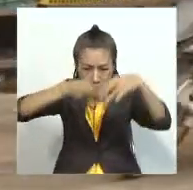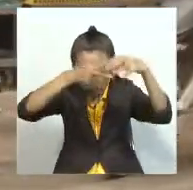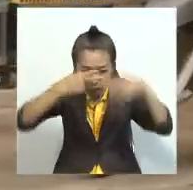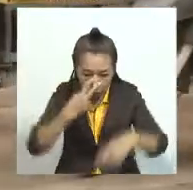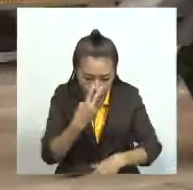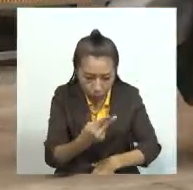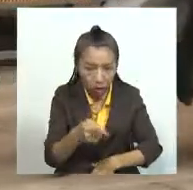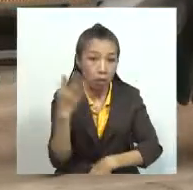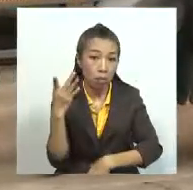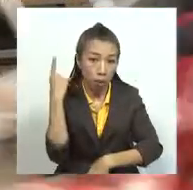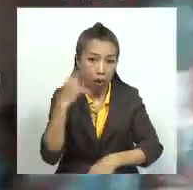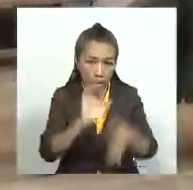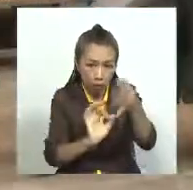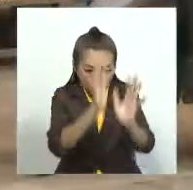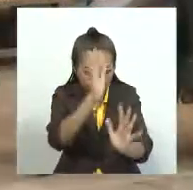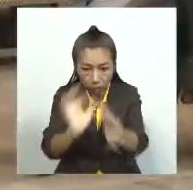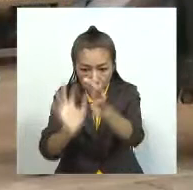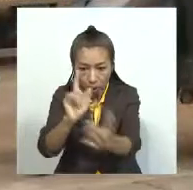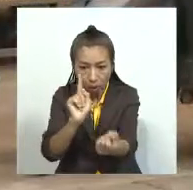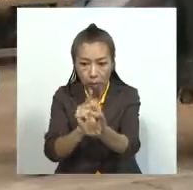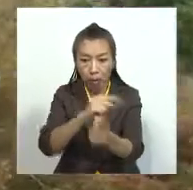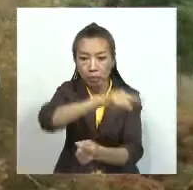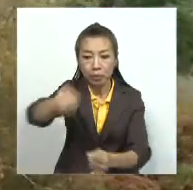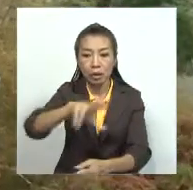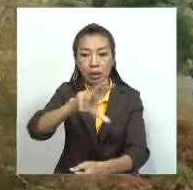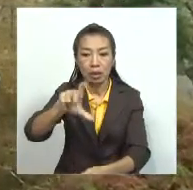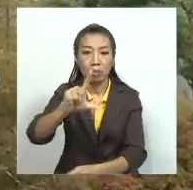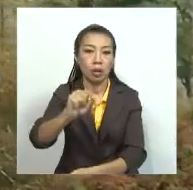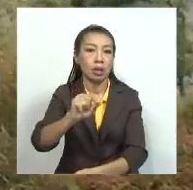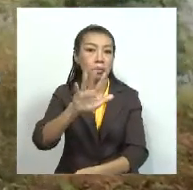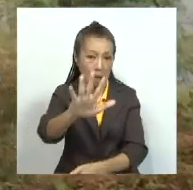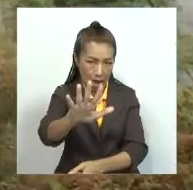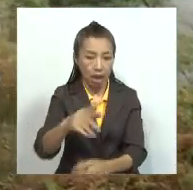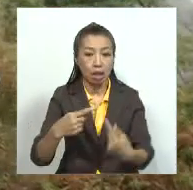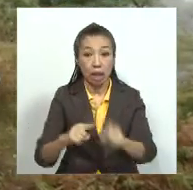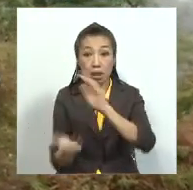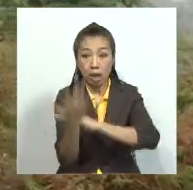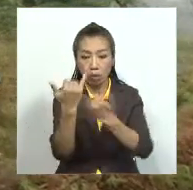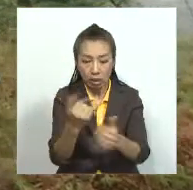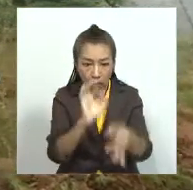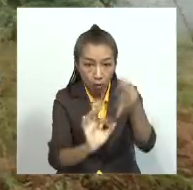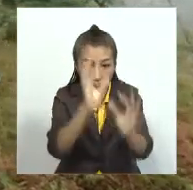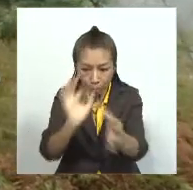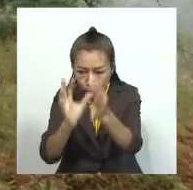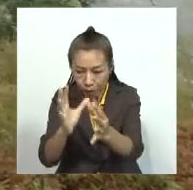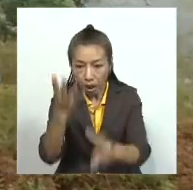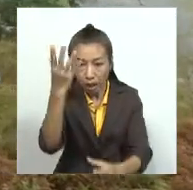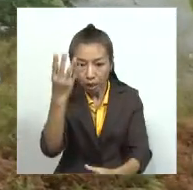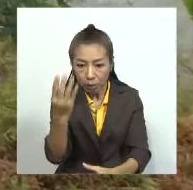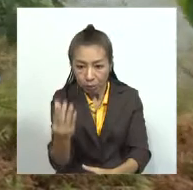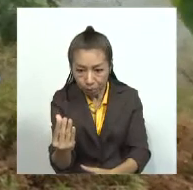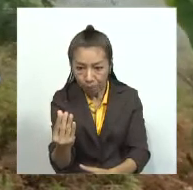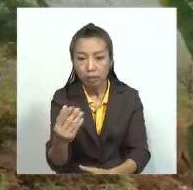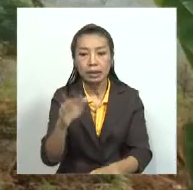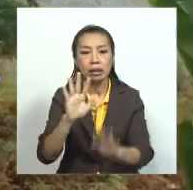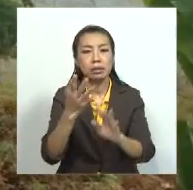เมื่อวานมีค่าจุดฮอตสปอตอยู่ที่325จุดค่ะแต่ว่าเช้าวันนี้จำนวนจุดฮอตสปอตหรือว่าจุดความร้อน